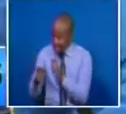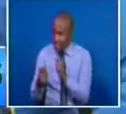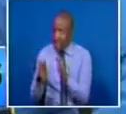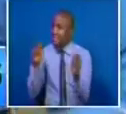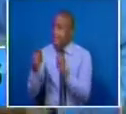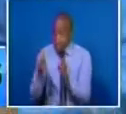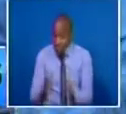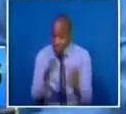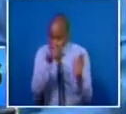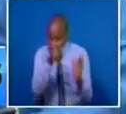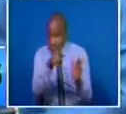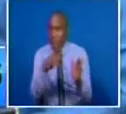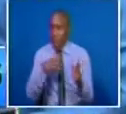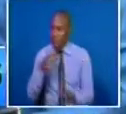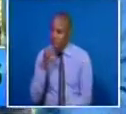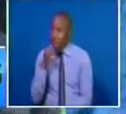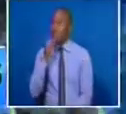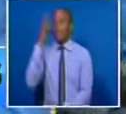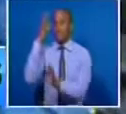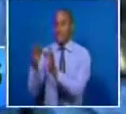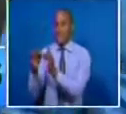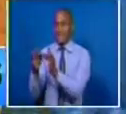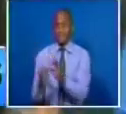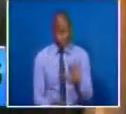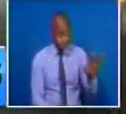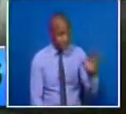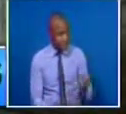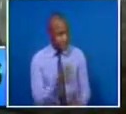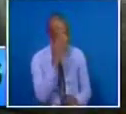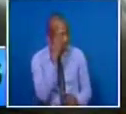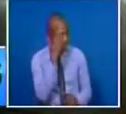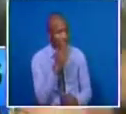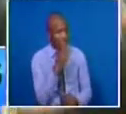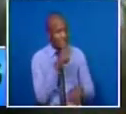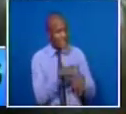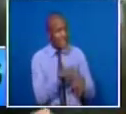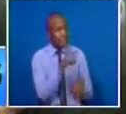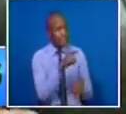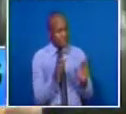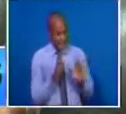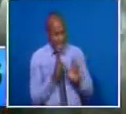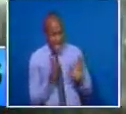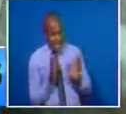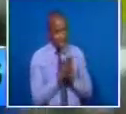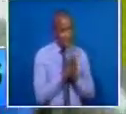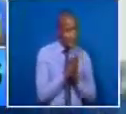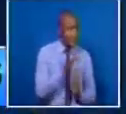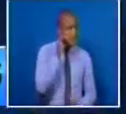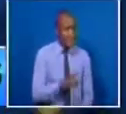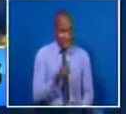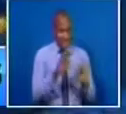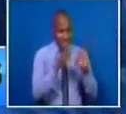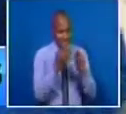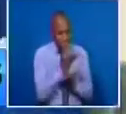ndio hii, ili watu waamue. Yeah. Wajua kuna wakati mwingine mtazamaji, ukiwa unataka kufanya jambo lazima ushauri